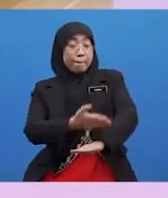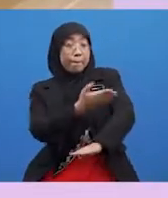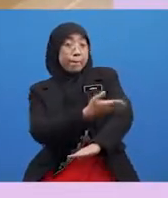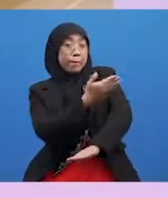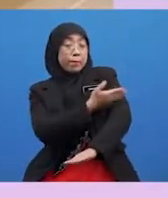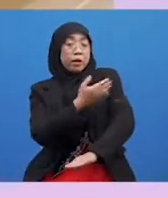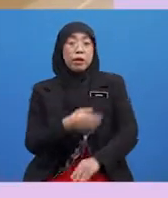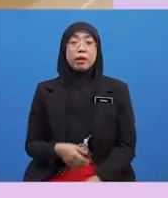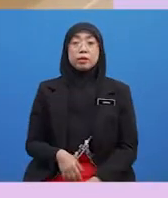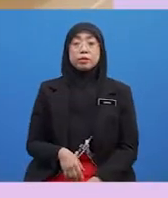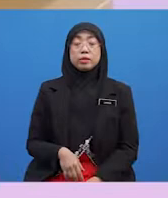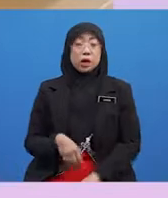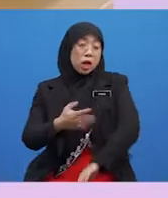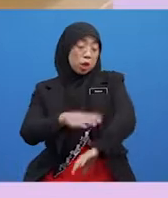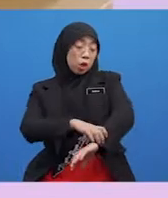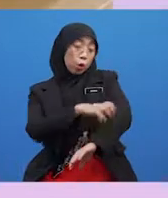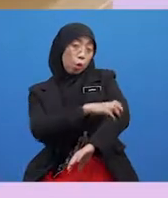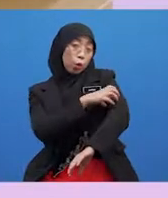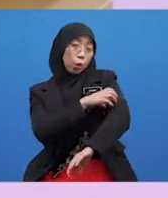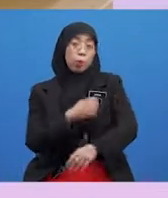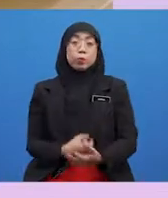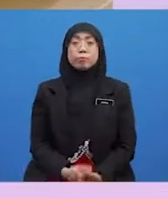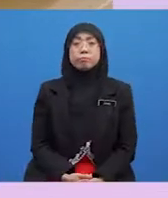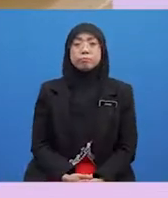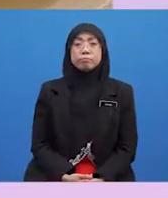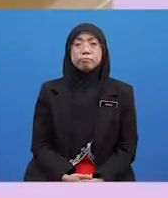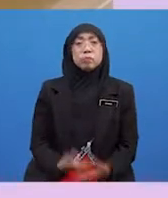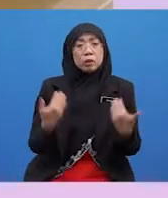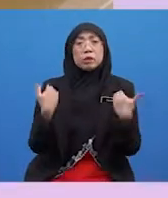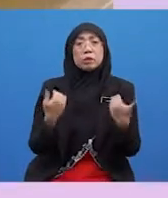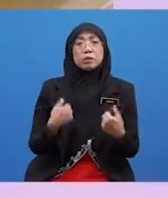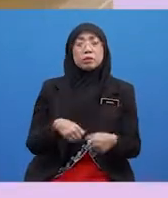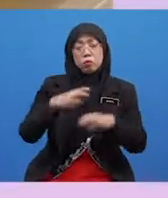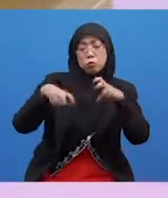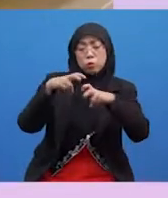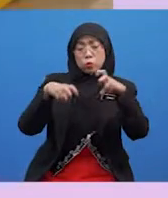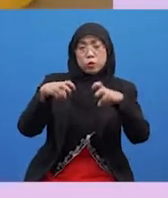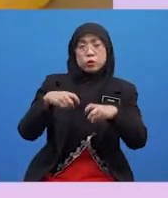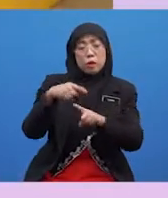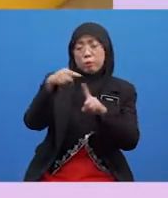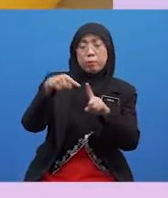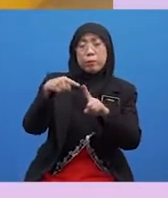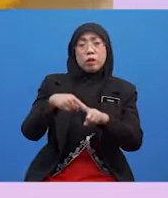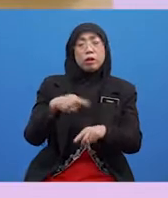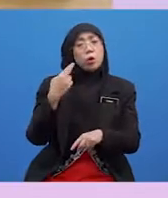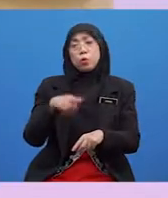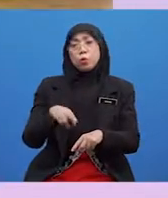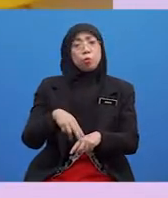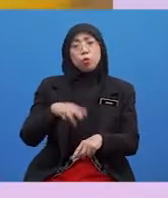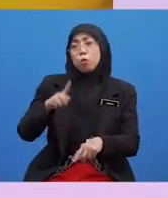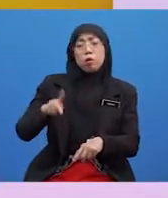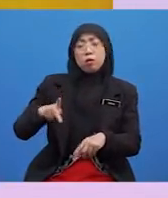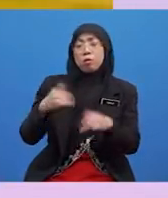psikomotor mereka. Menurut kajian, dalam membenarkan kanak-kanak bermain dengan alatan